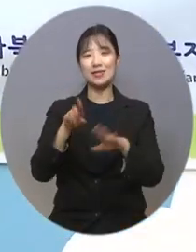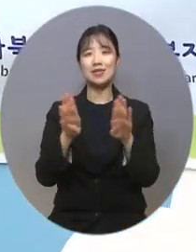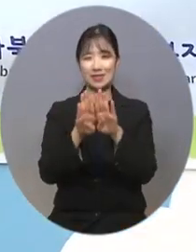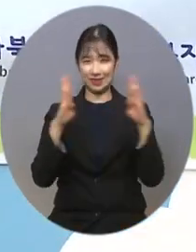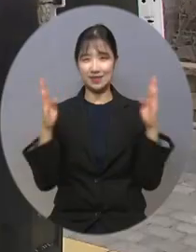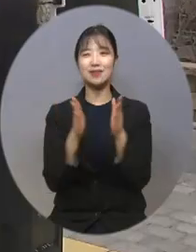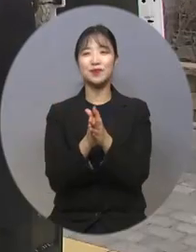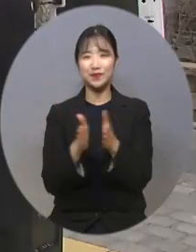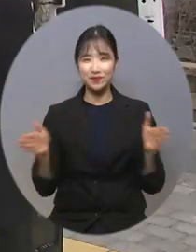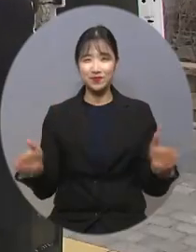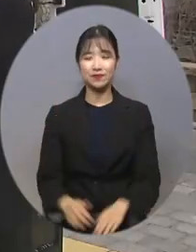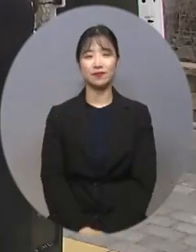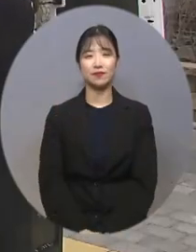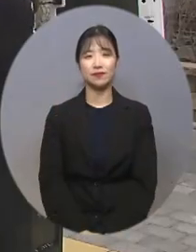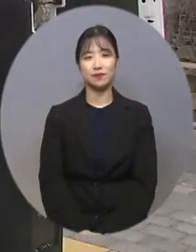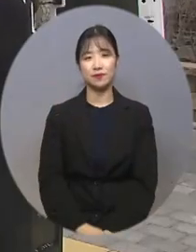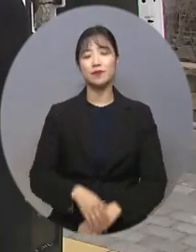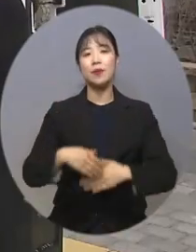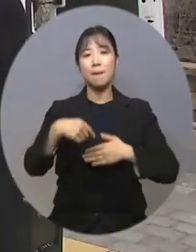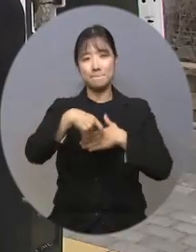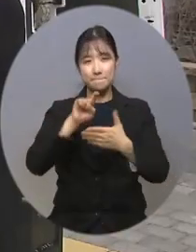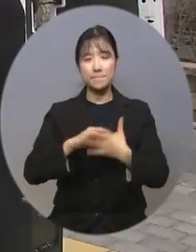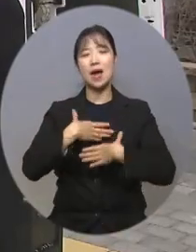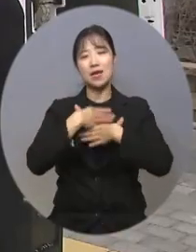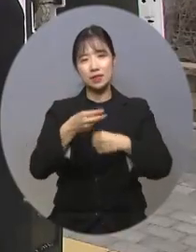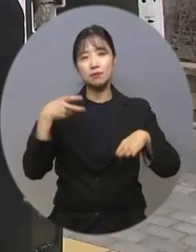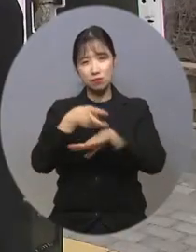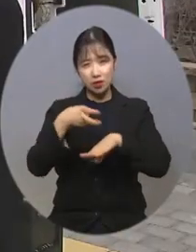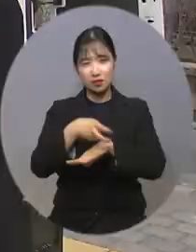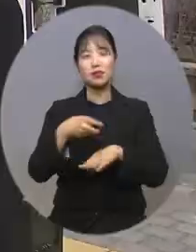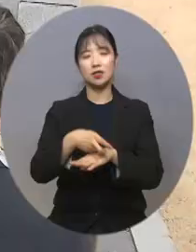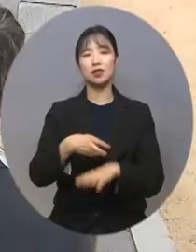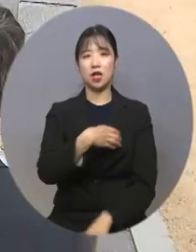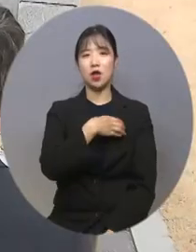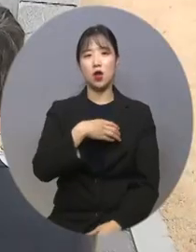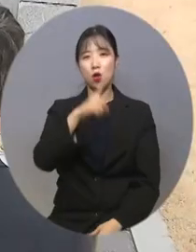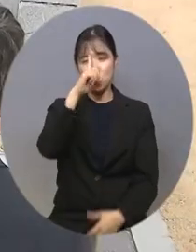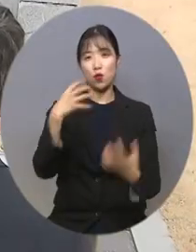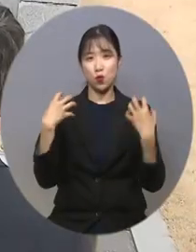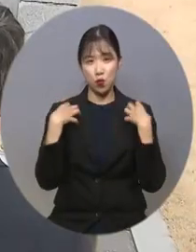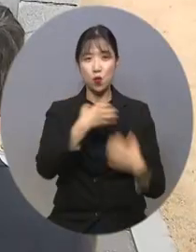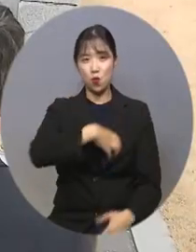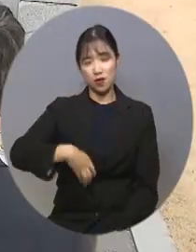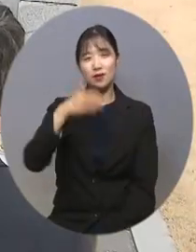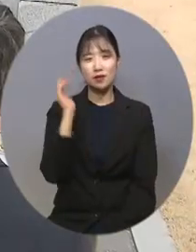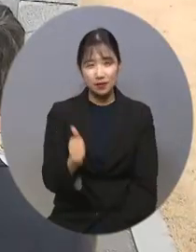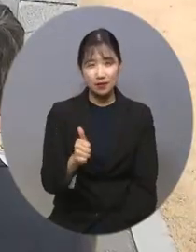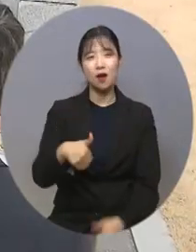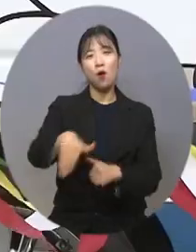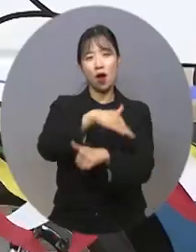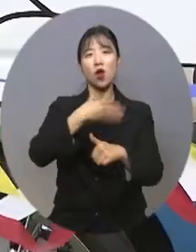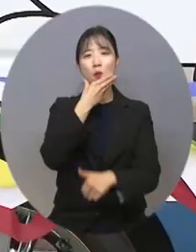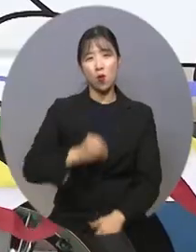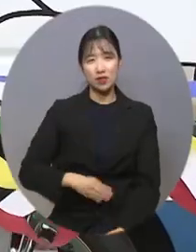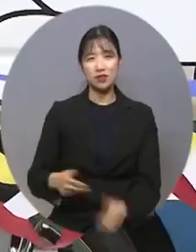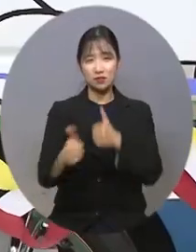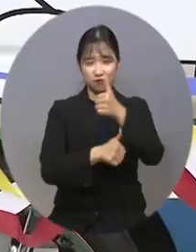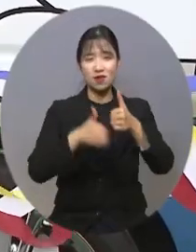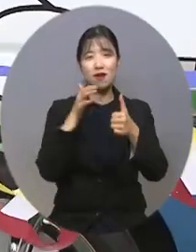했습니다. 마음안심 버스 시승식에는 송하진 도지사를 비롯해 이명현 환경복지위원장,